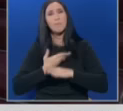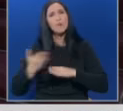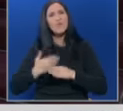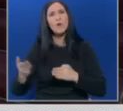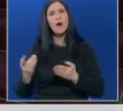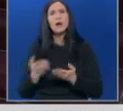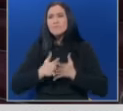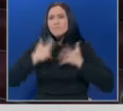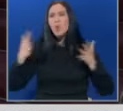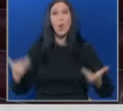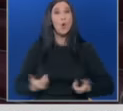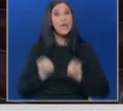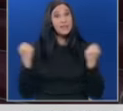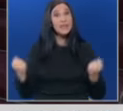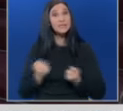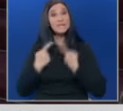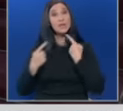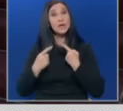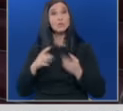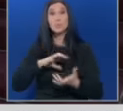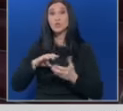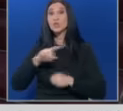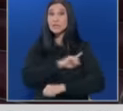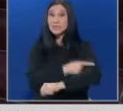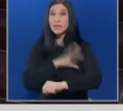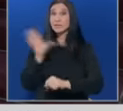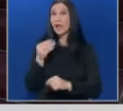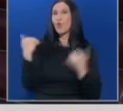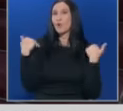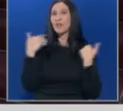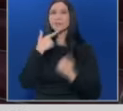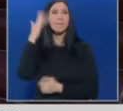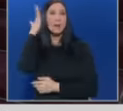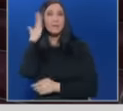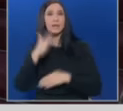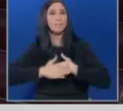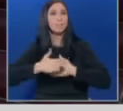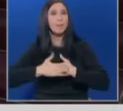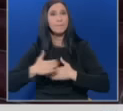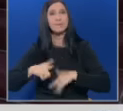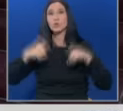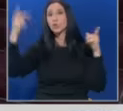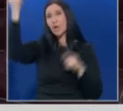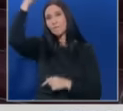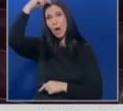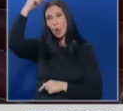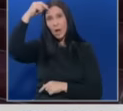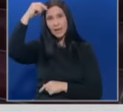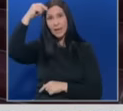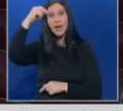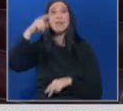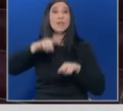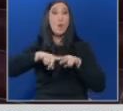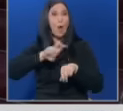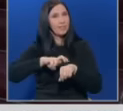много интензивни разговори с политическите сили и заедно с кандидата за премиер на Продължаваме промяната Демократична България,